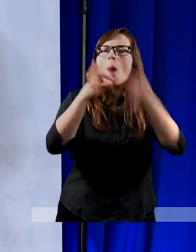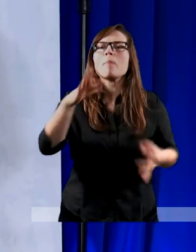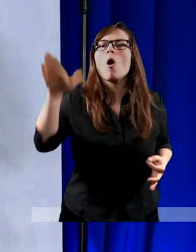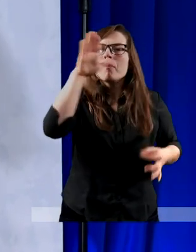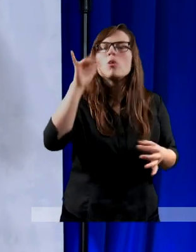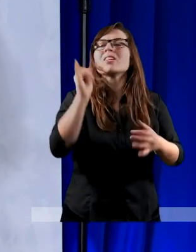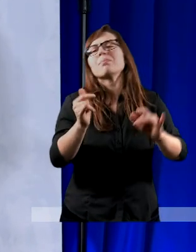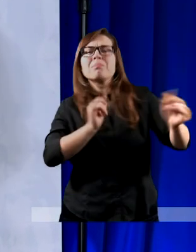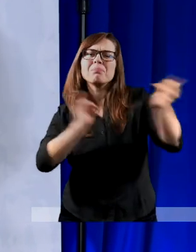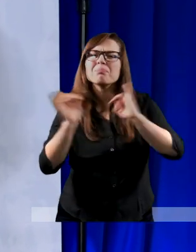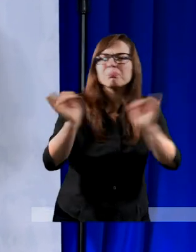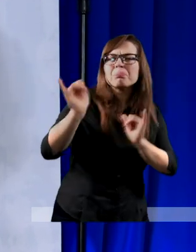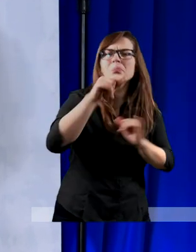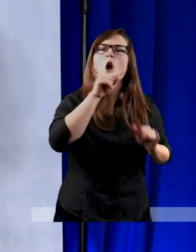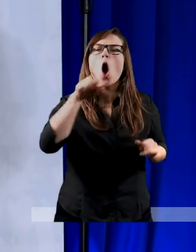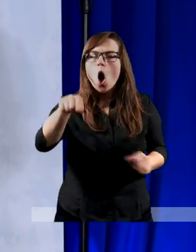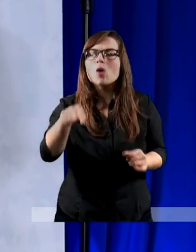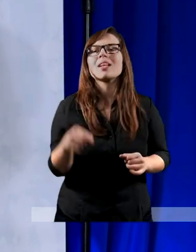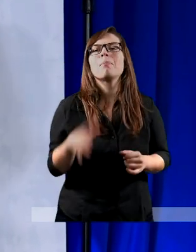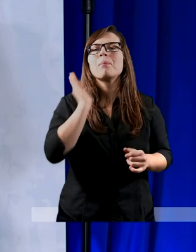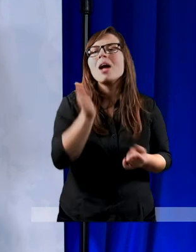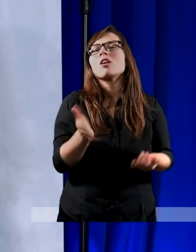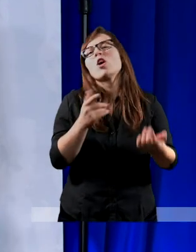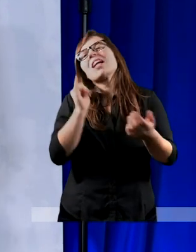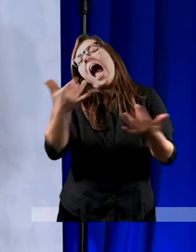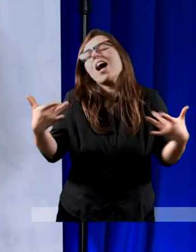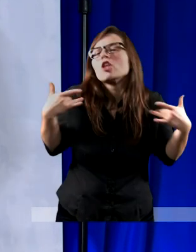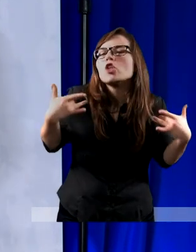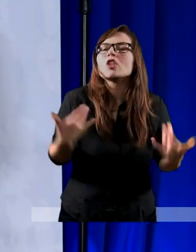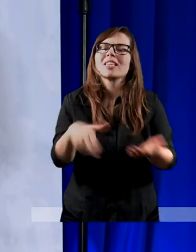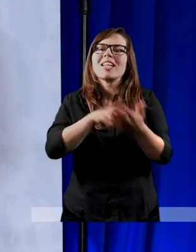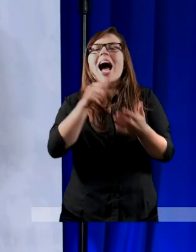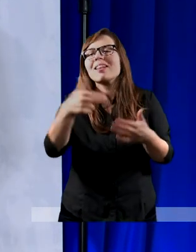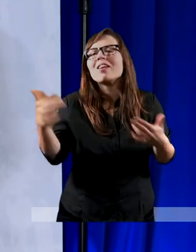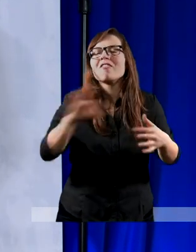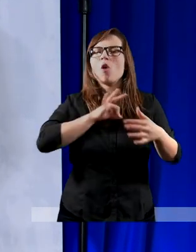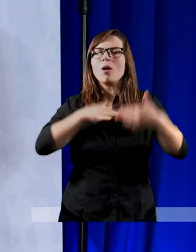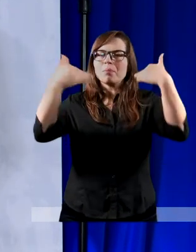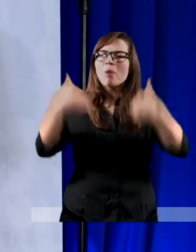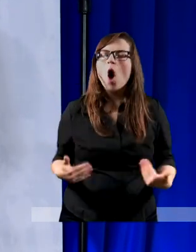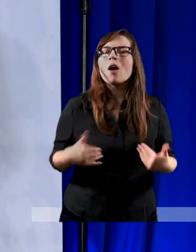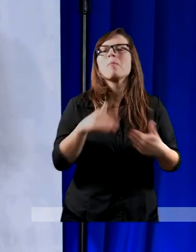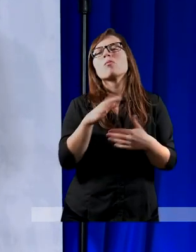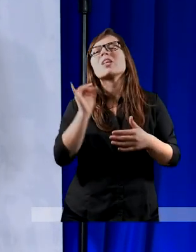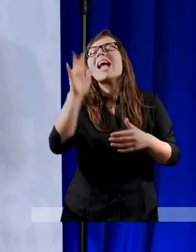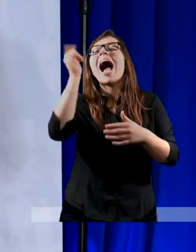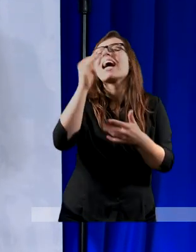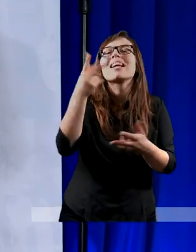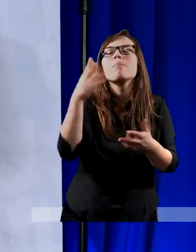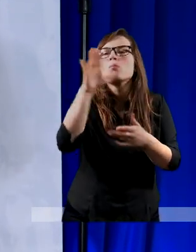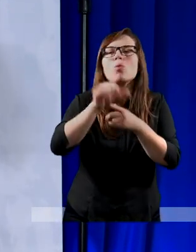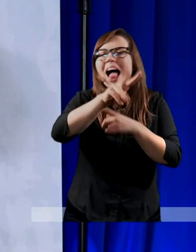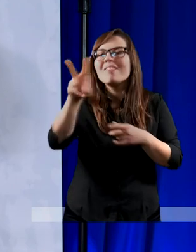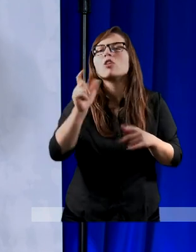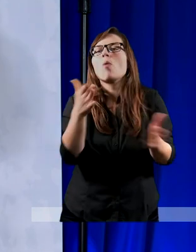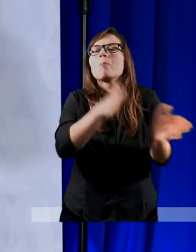i porozmawiamy sobie o tym również, jak powinniśmy żyć, to co nas czeka i to, co wspaniałego Bóg dla nas jeszcze